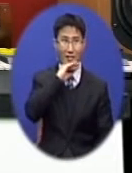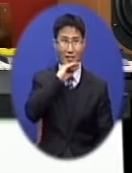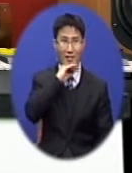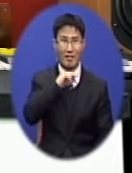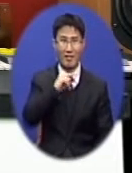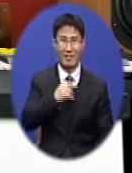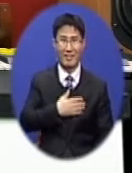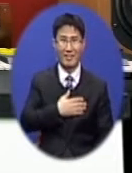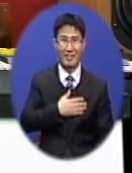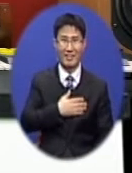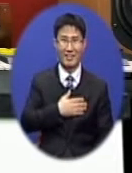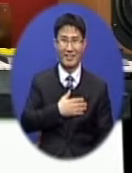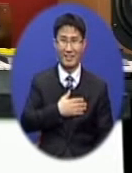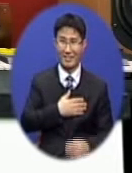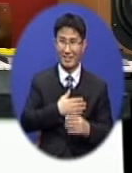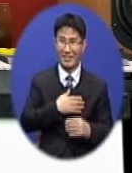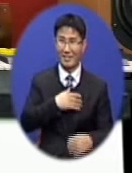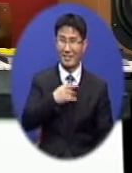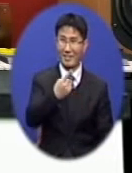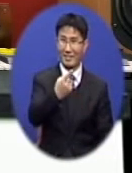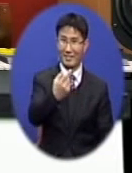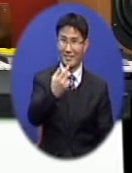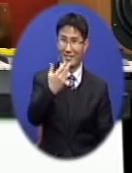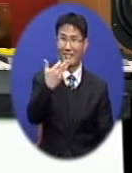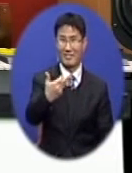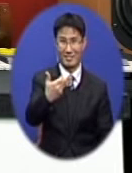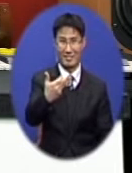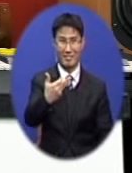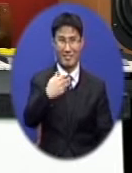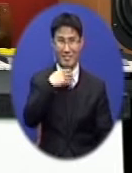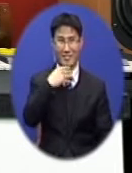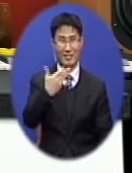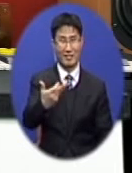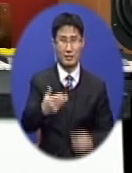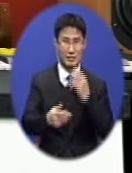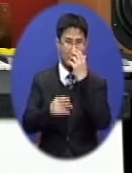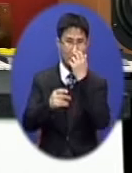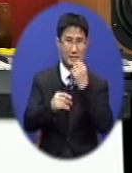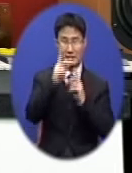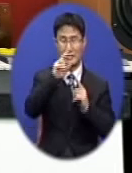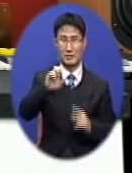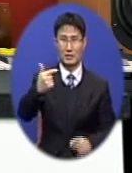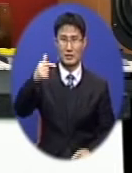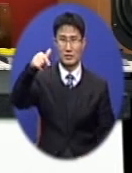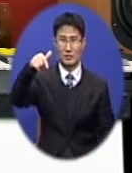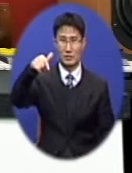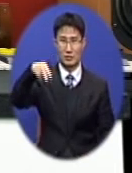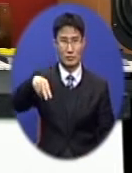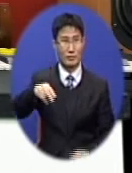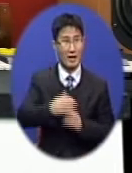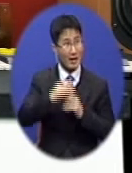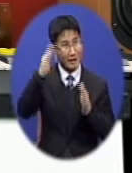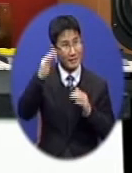네. 1학년 8반이에요. 아이고, 그러네요. 네. 이민규 학생이라고 해야 되나요? 네네.